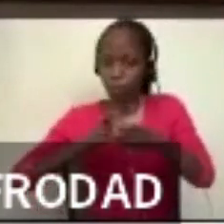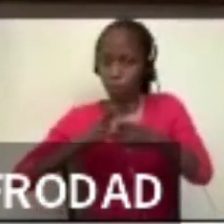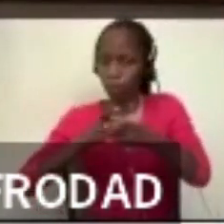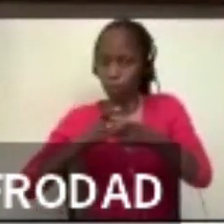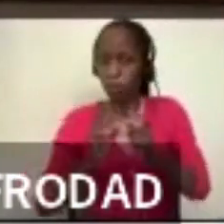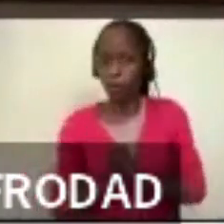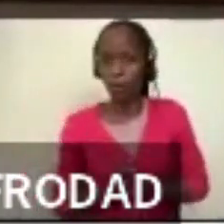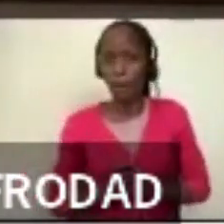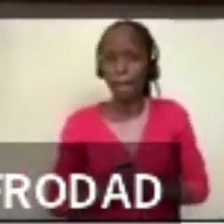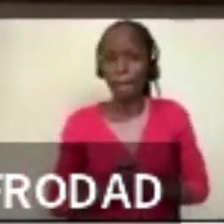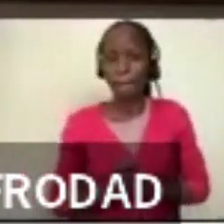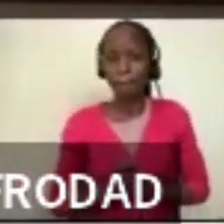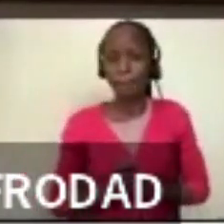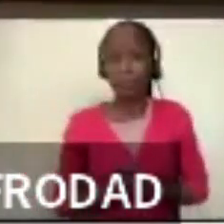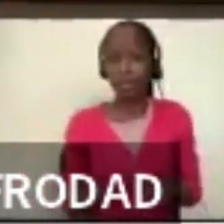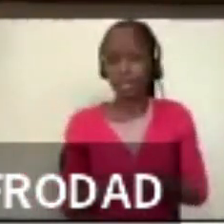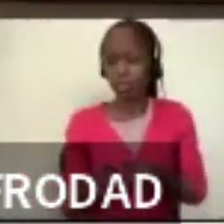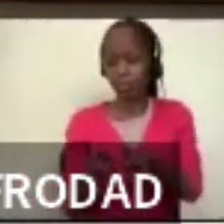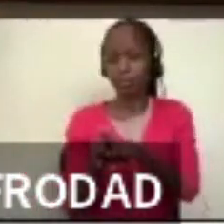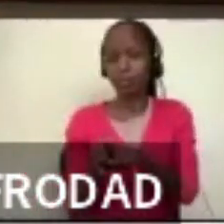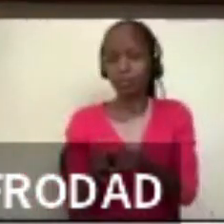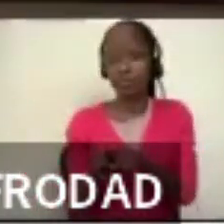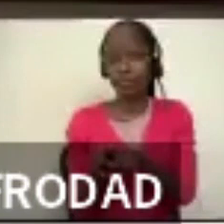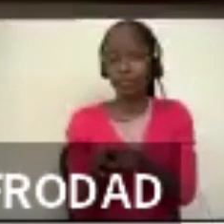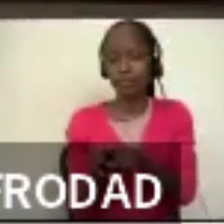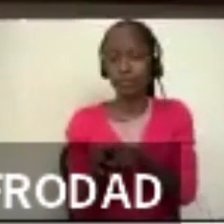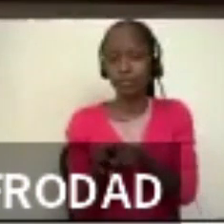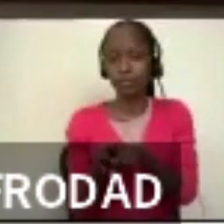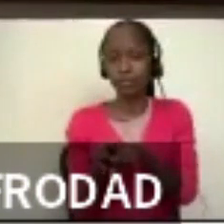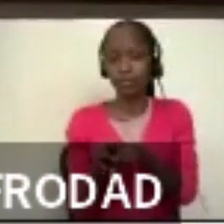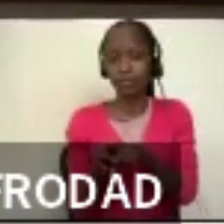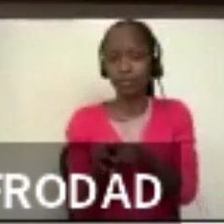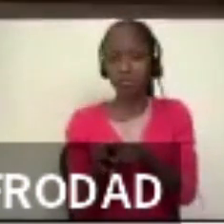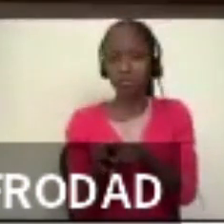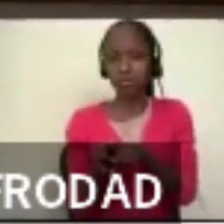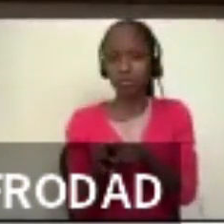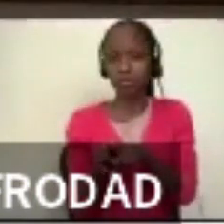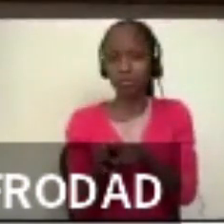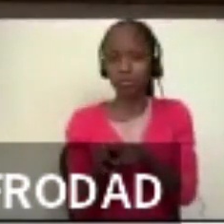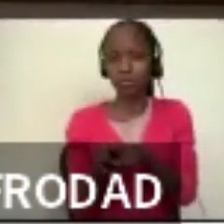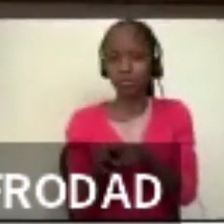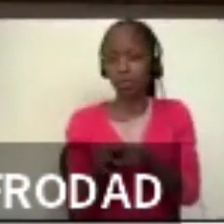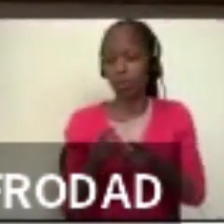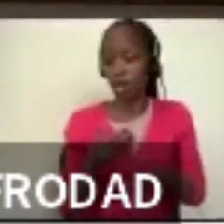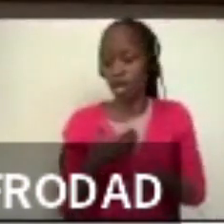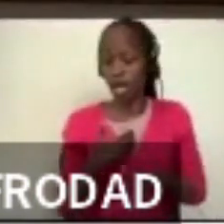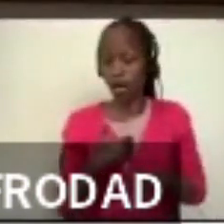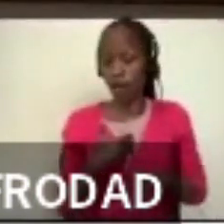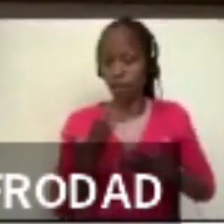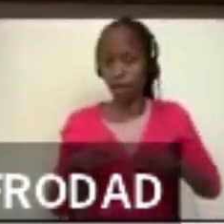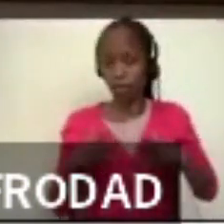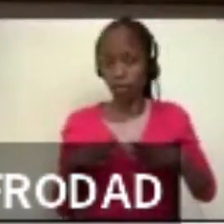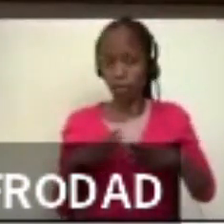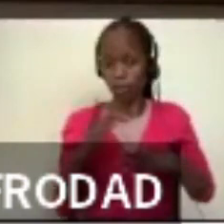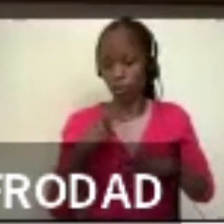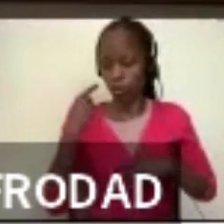et les suivis. Je crois que j'ai été suivie de chez moi, les filatures, voilà. J'ai été suivie de